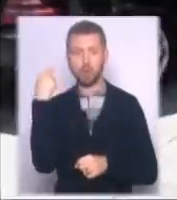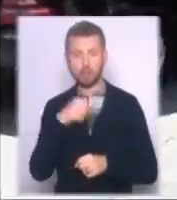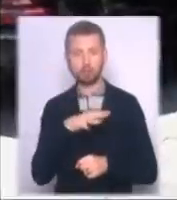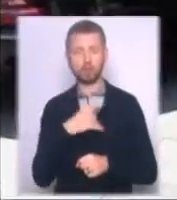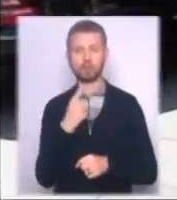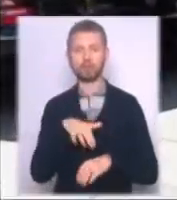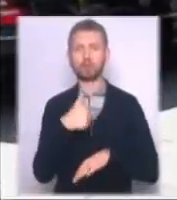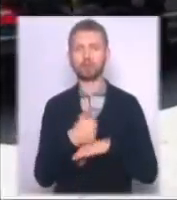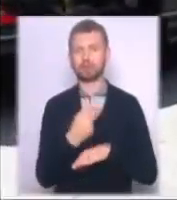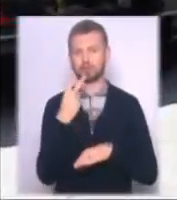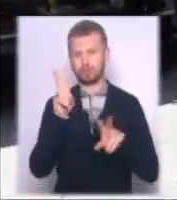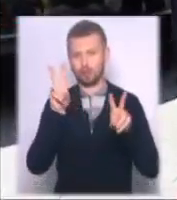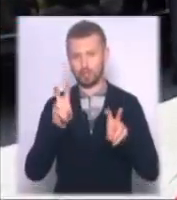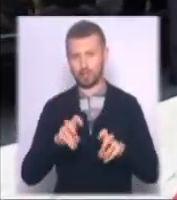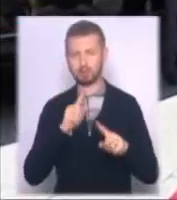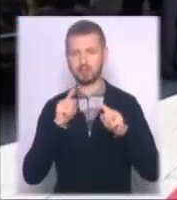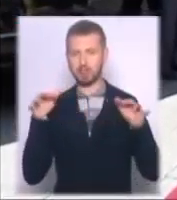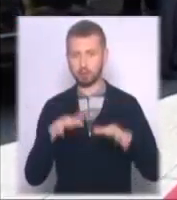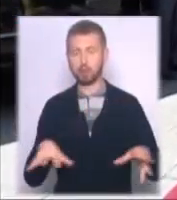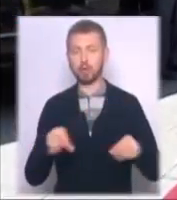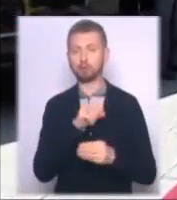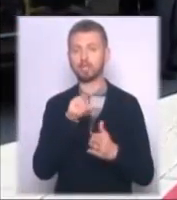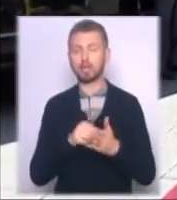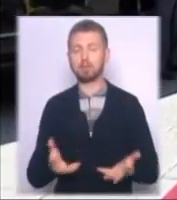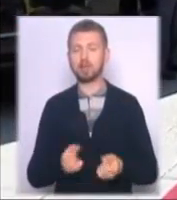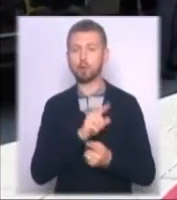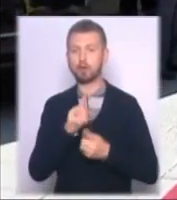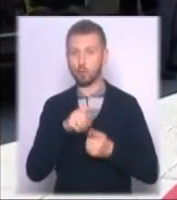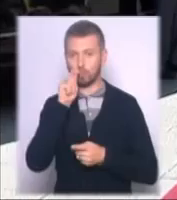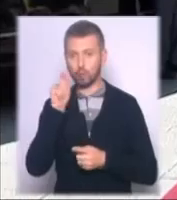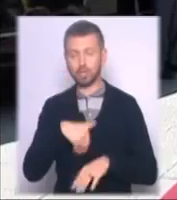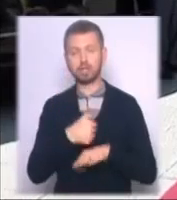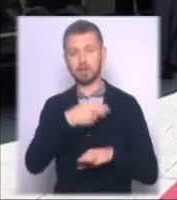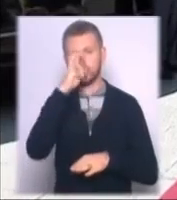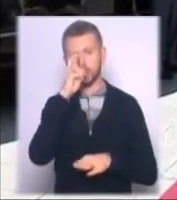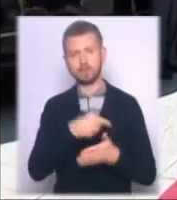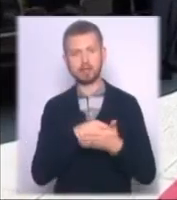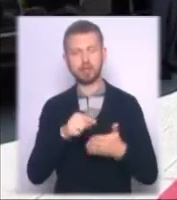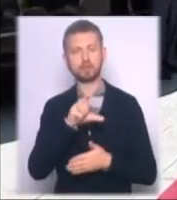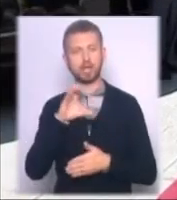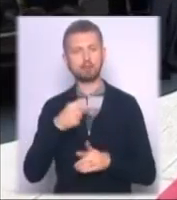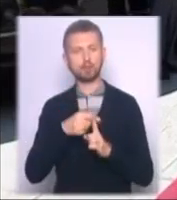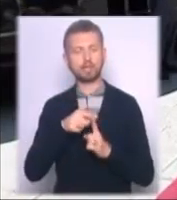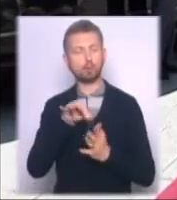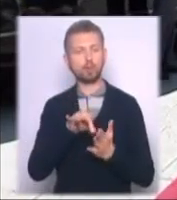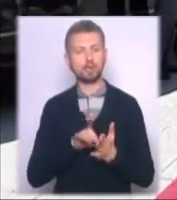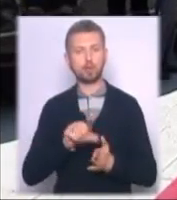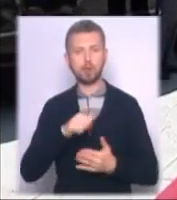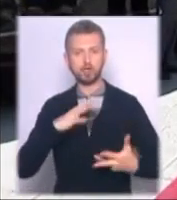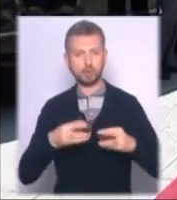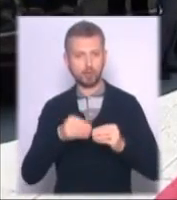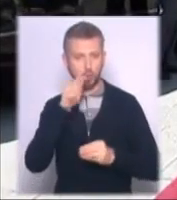про підтримку реформ у Україні. Глава держави також відзначив, що ЄС позитивно оцінює перші результати України на